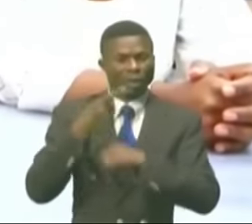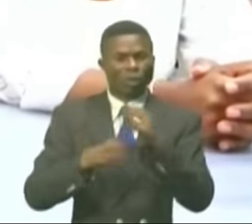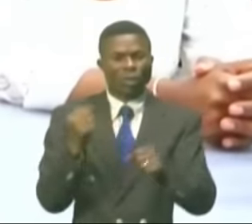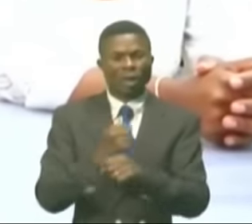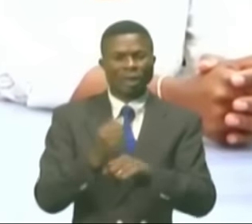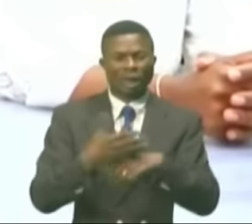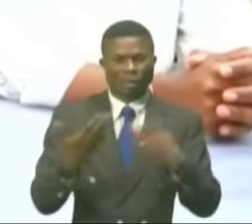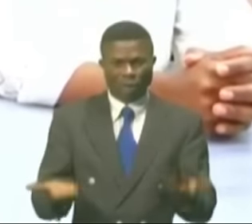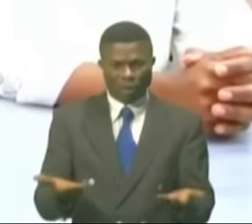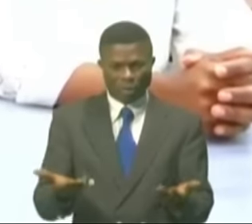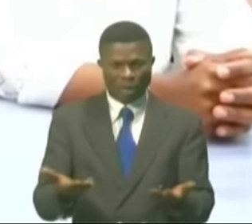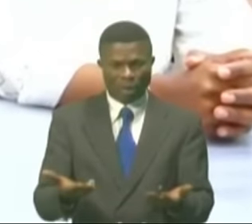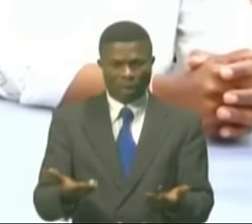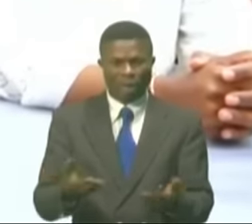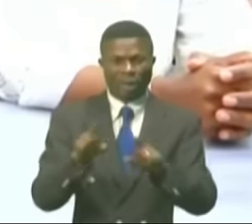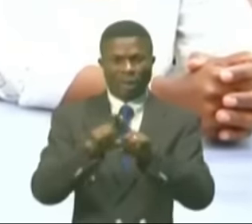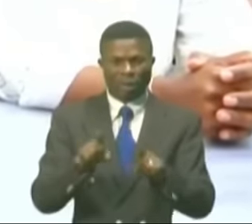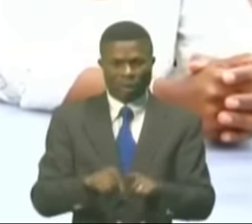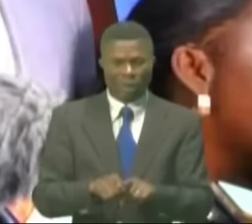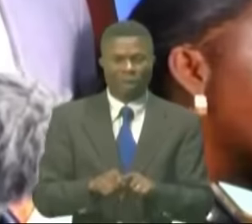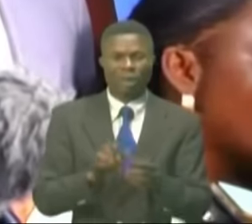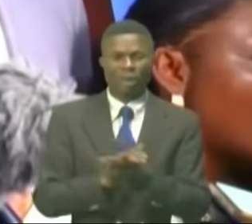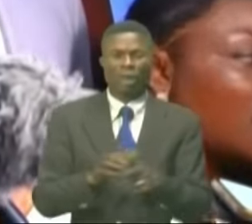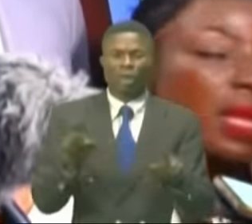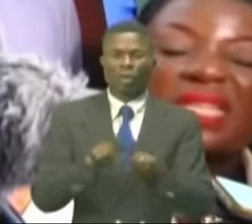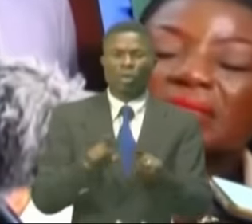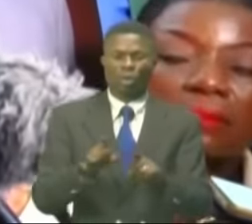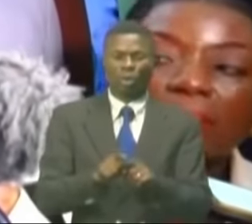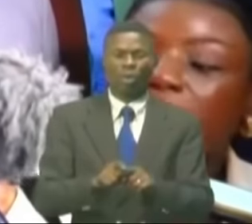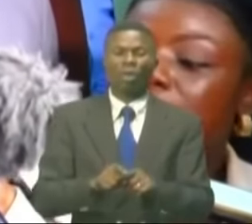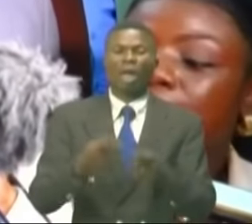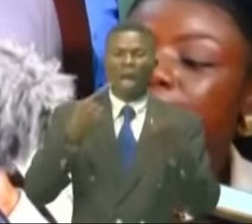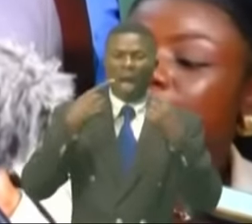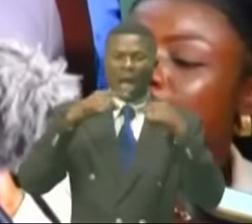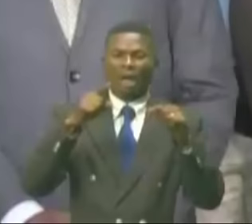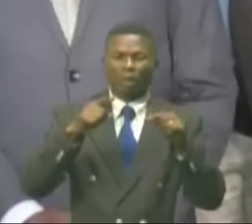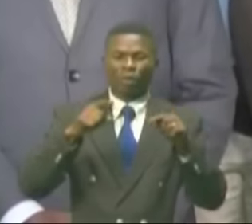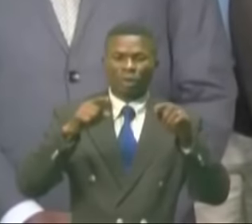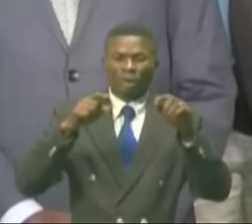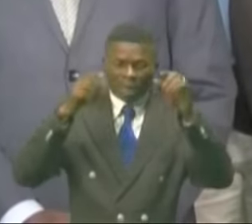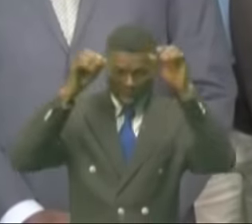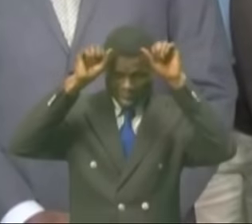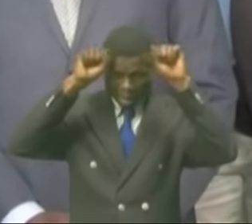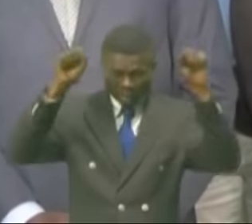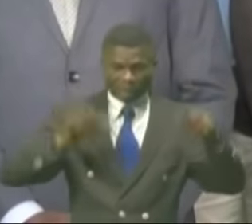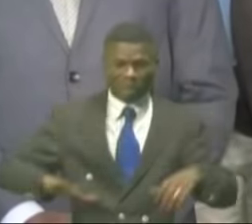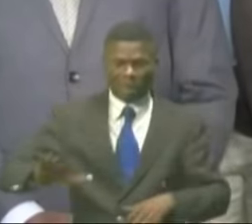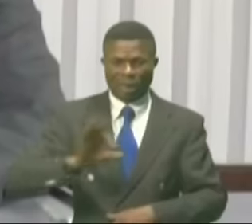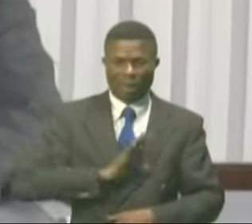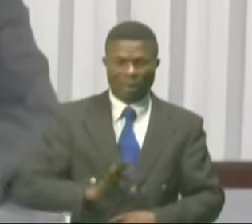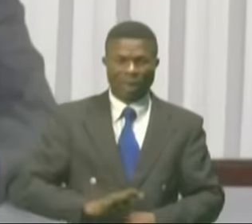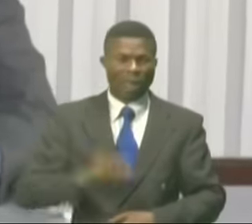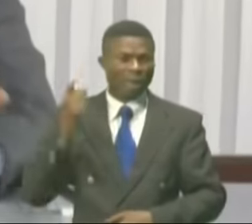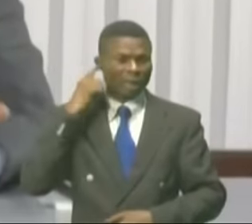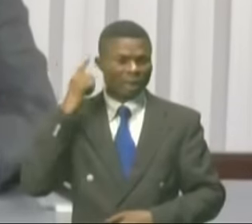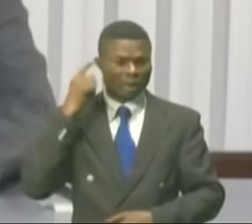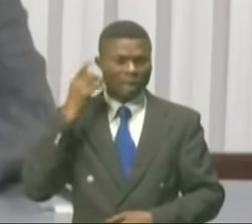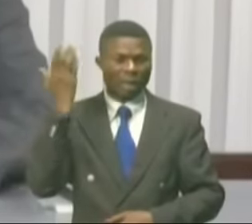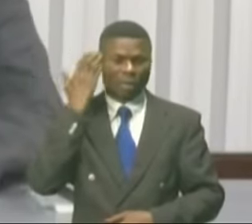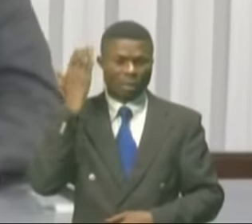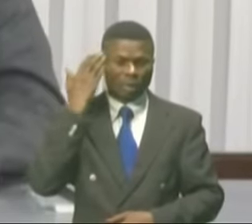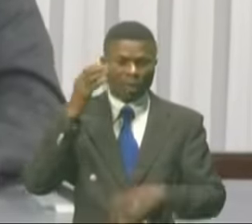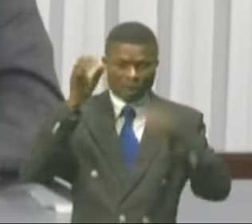tel que nommé par le président de la République. Après avoir entendu M.